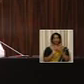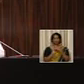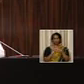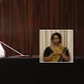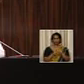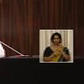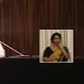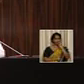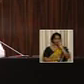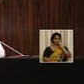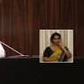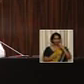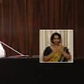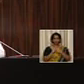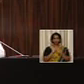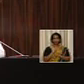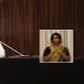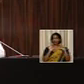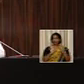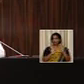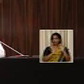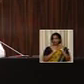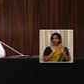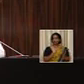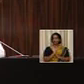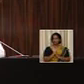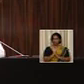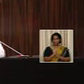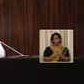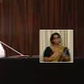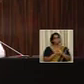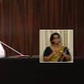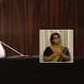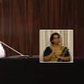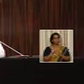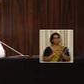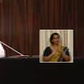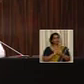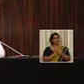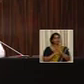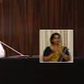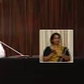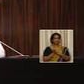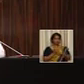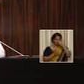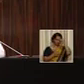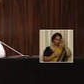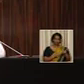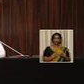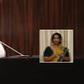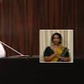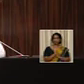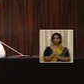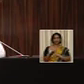ප්‍රකාරව 2023 ජූනි මාස 8 වන දින තේරීම් කාර්ක සභාව විසින් පාර්ලිමේන්තු මන්ත්‍රී ගරු නීතිඥ රවුප් හකීම් මහතා එම කාර්ක